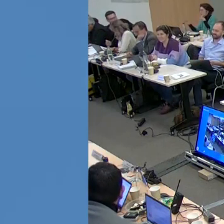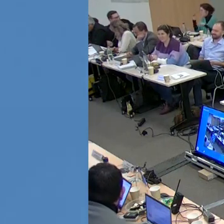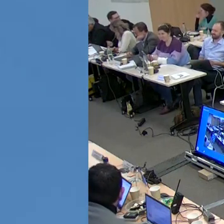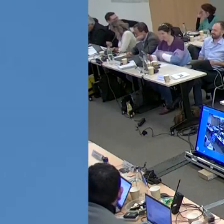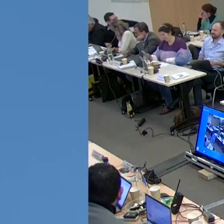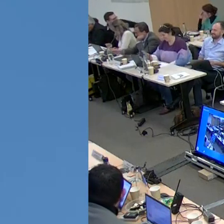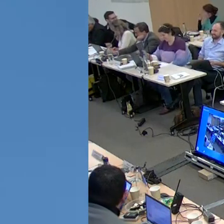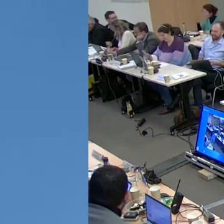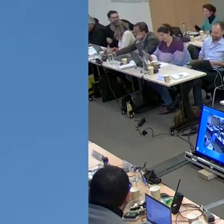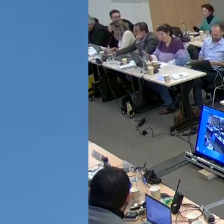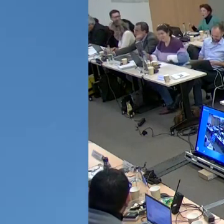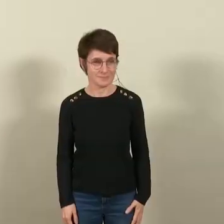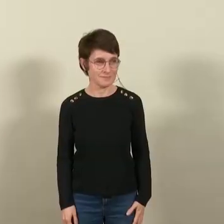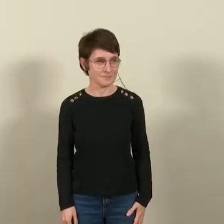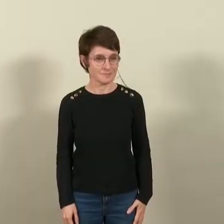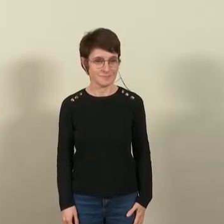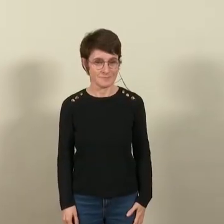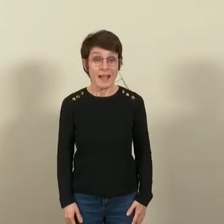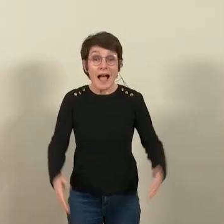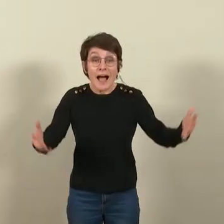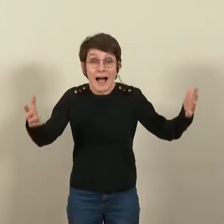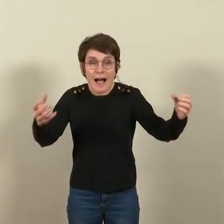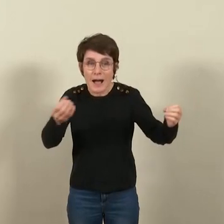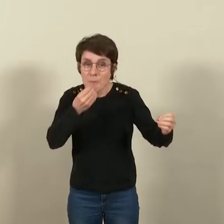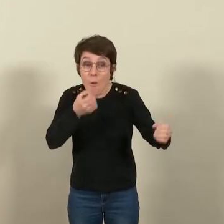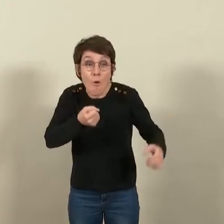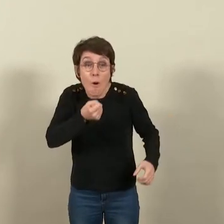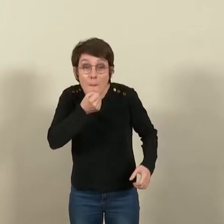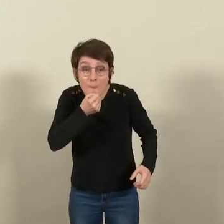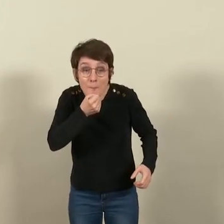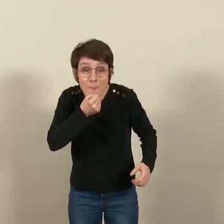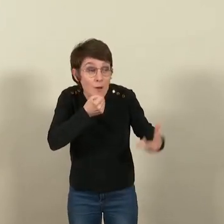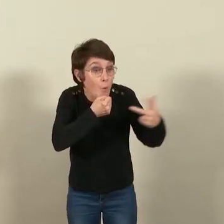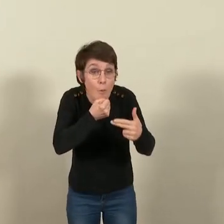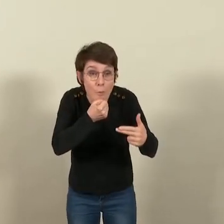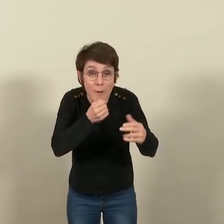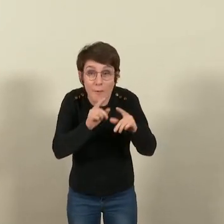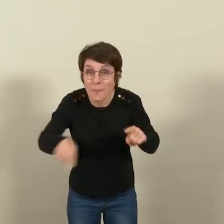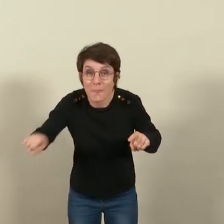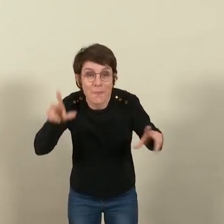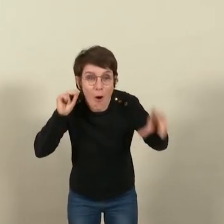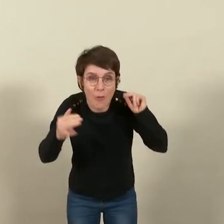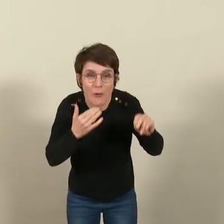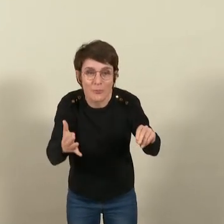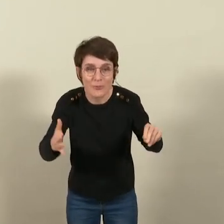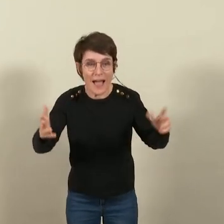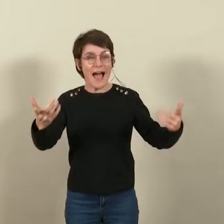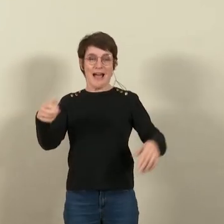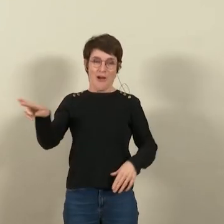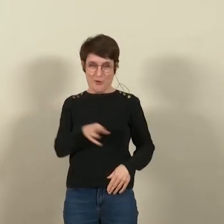miracle je reprends la parole donnée il y avit pas de micro personne entendu et